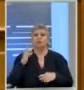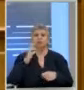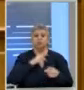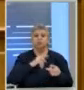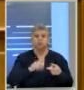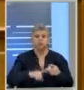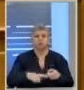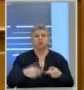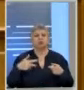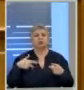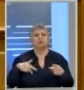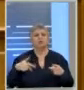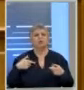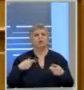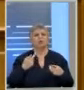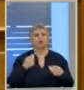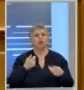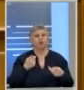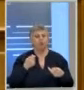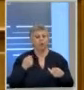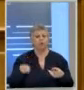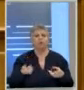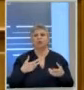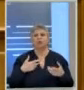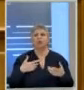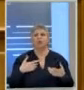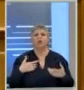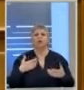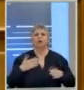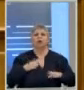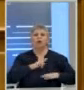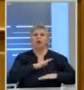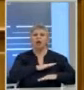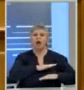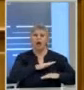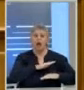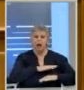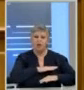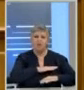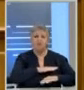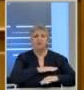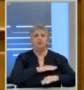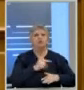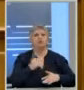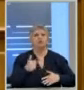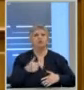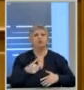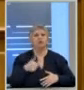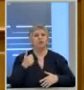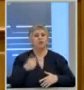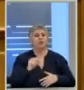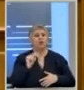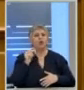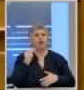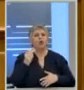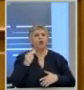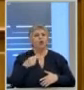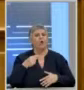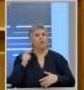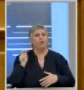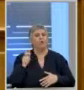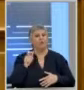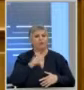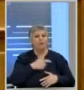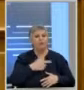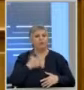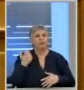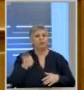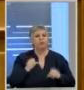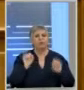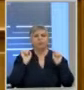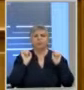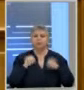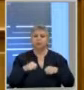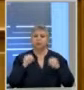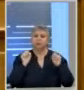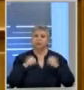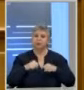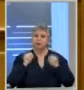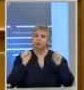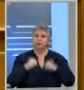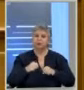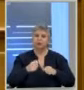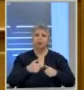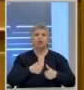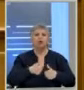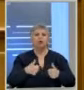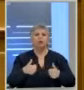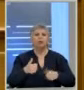πίσω από τον Υπουργό Άμυνας, έρχονται δύο κόμματα, βουλευτές οι οποίοι ψηφίζουν τα πάντα, αρκεί να παραμείνουν για